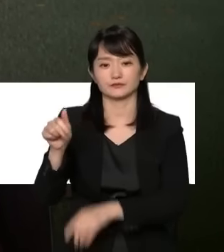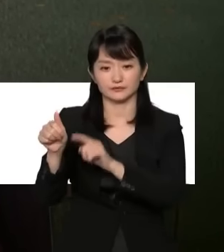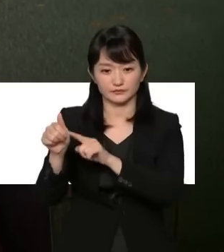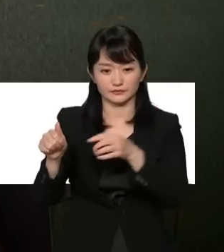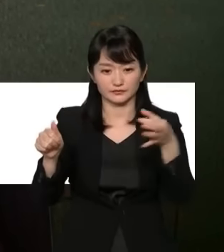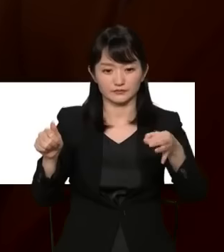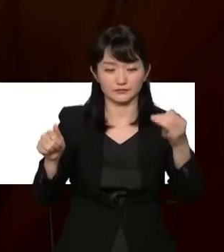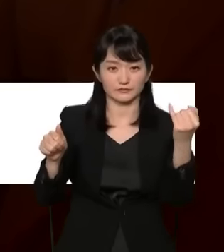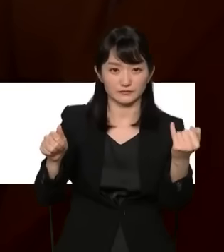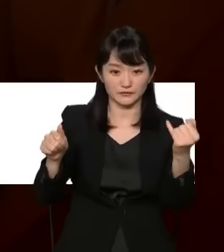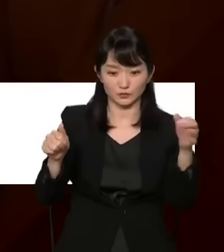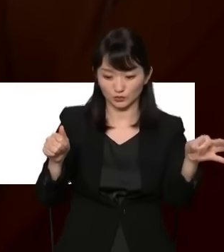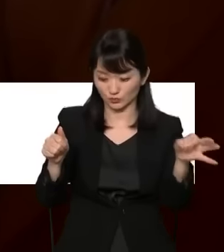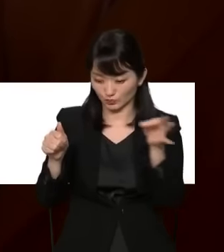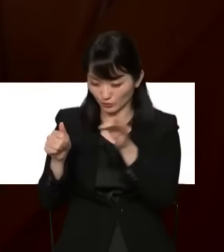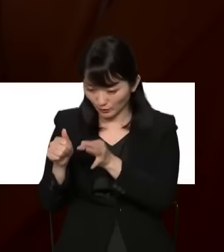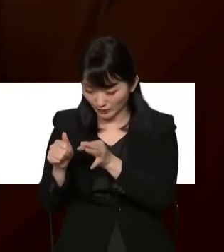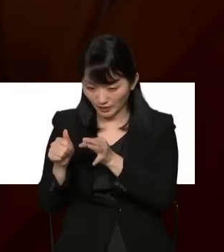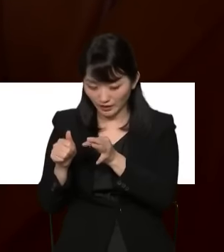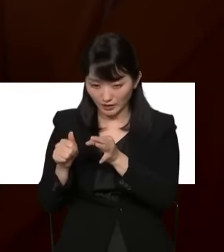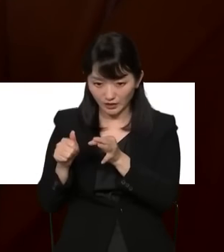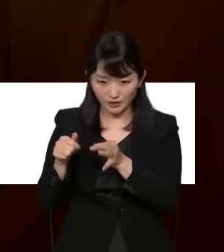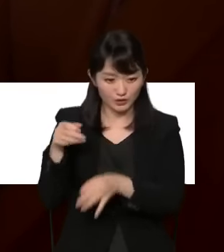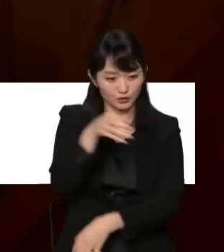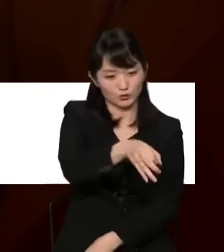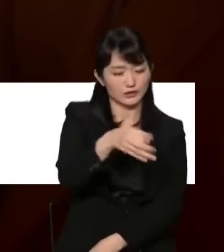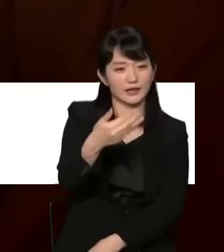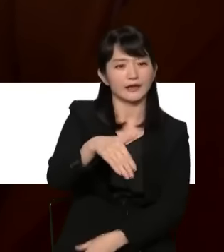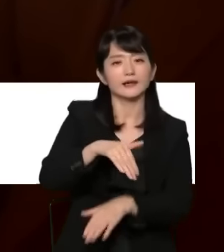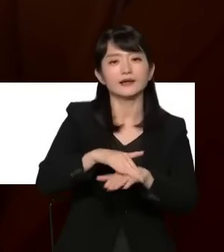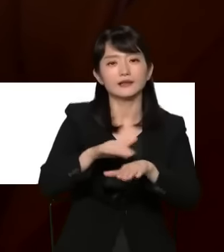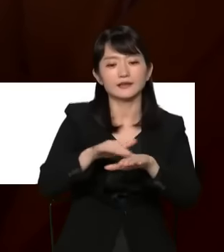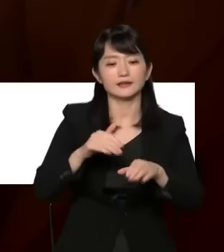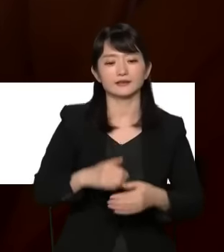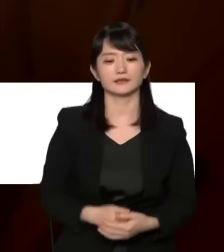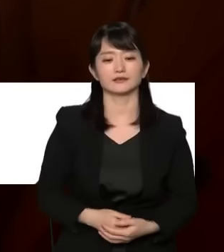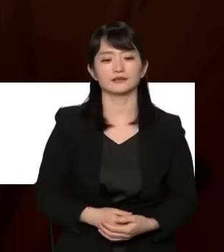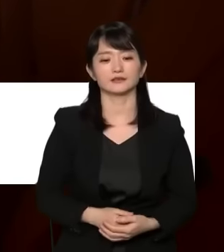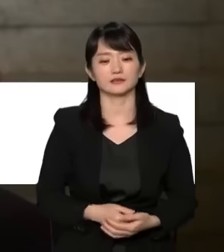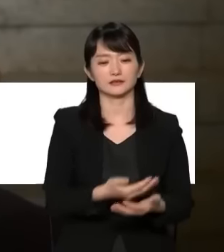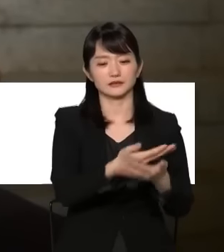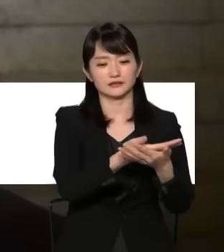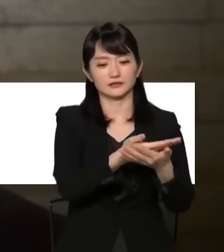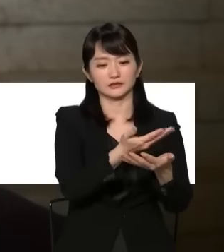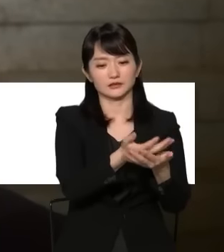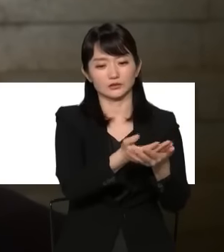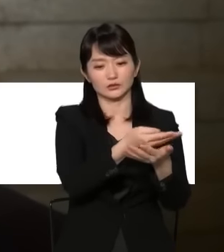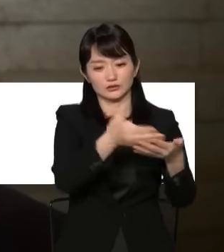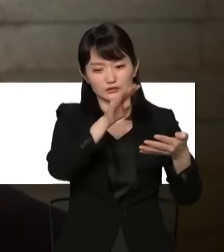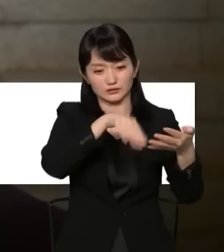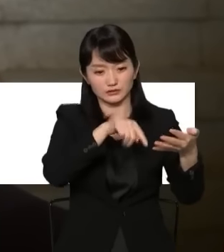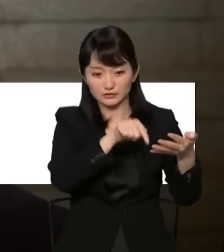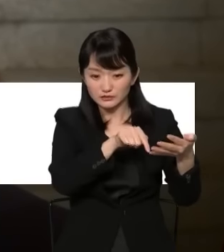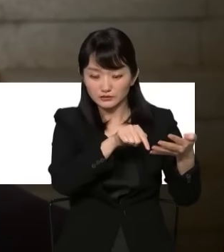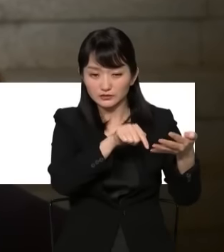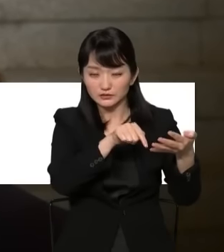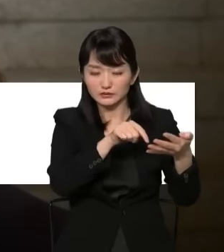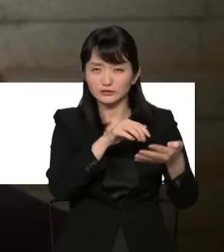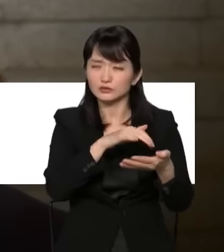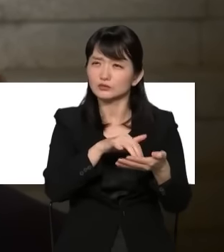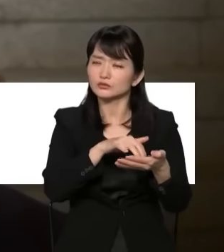여사한테 돈을 받아서 미수금을 처리를 하겠다 했기 때문에 아 그 도래